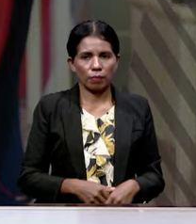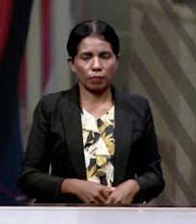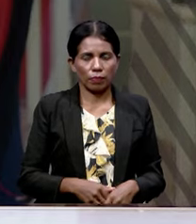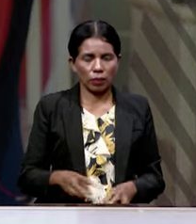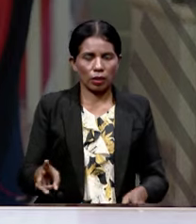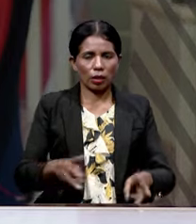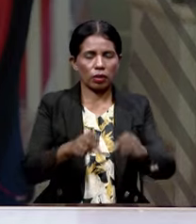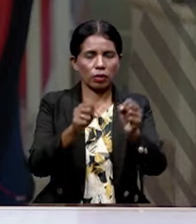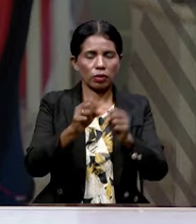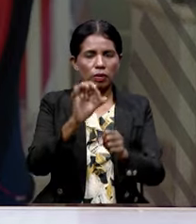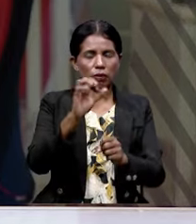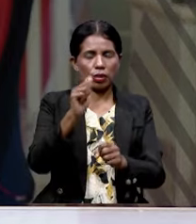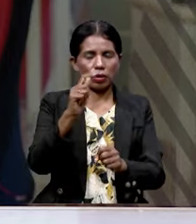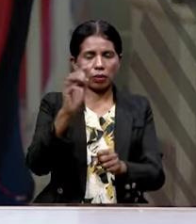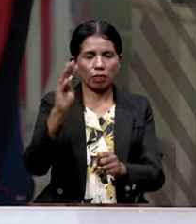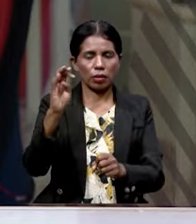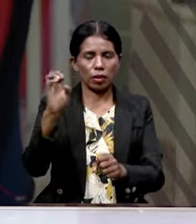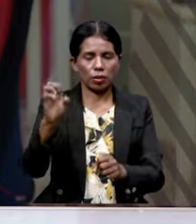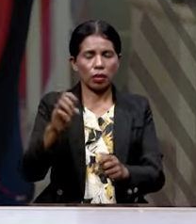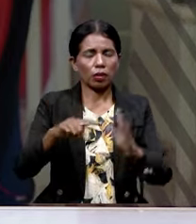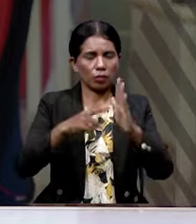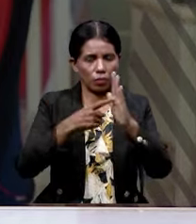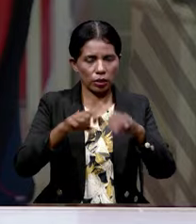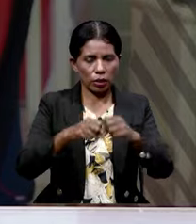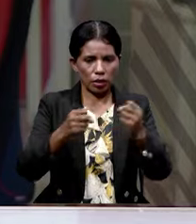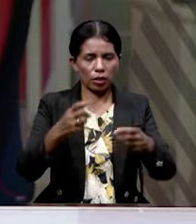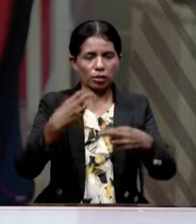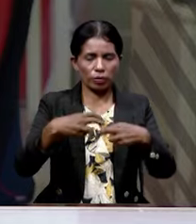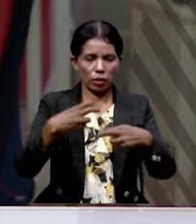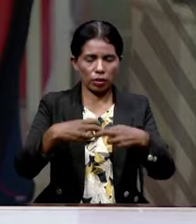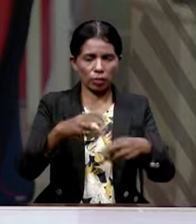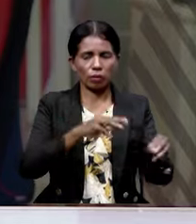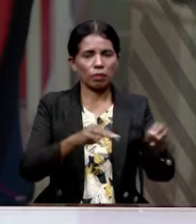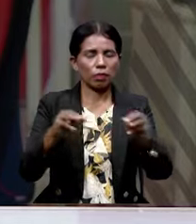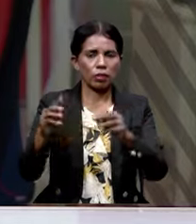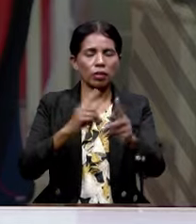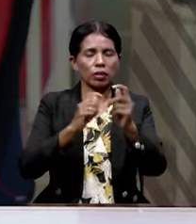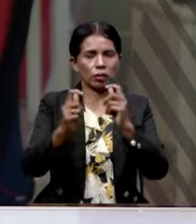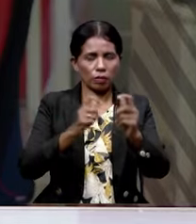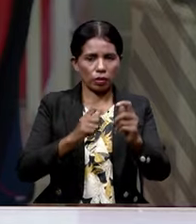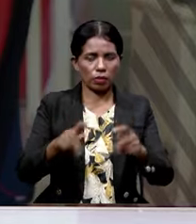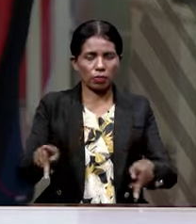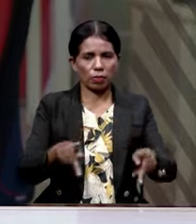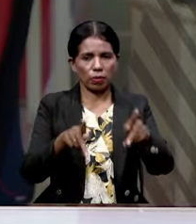estrada Suku Fatumase começa a Babebek, onde dificulta o movimento do transporte.